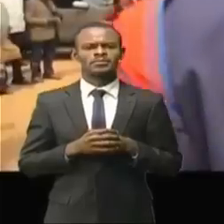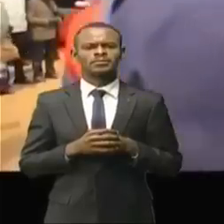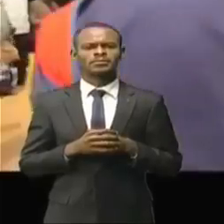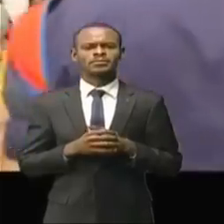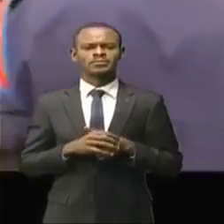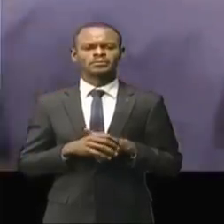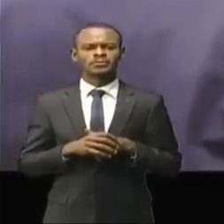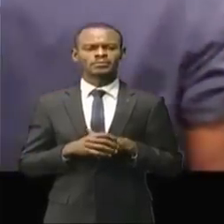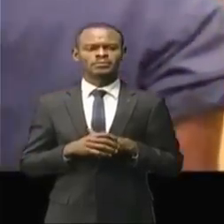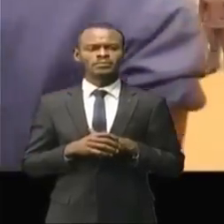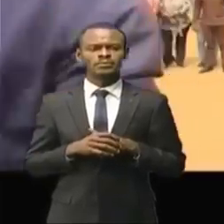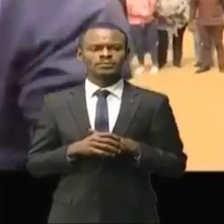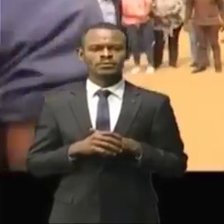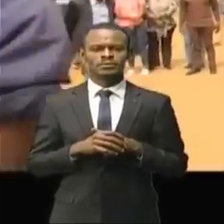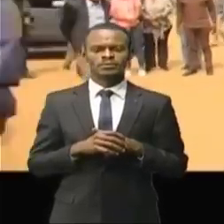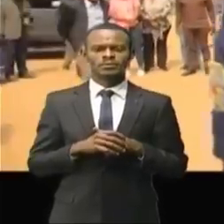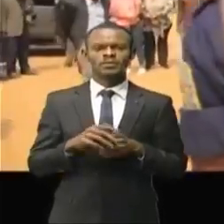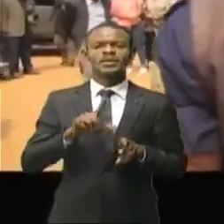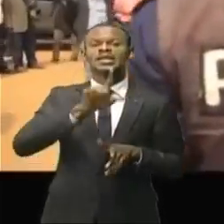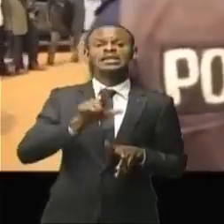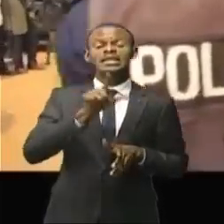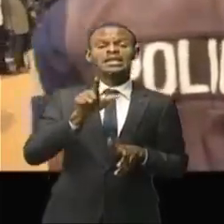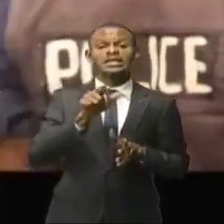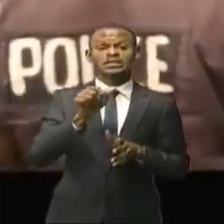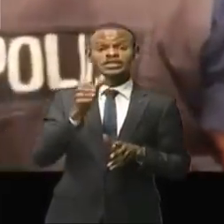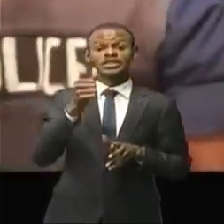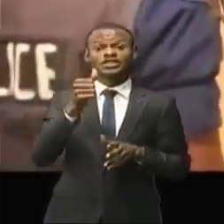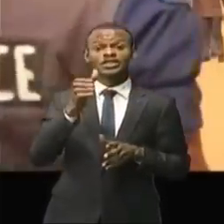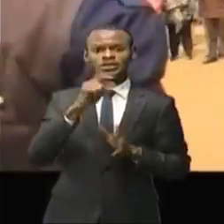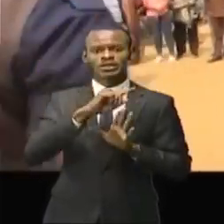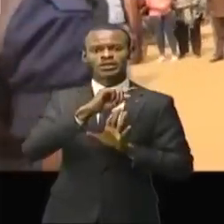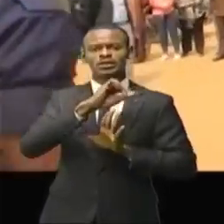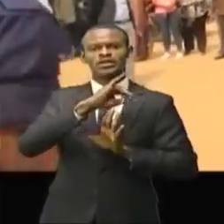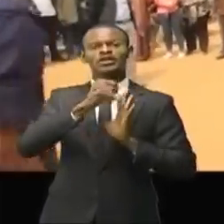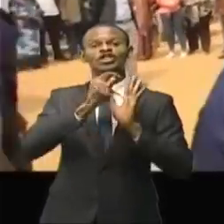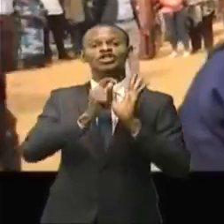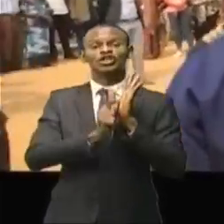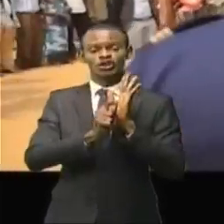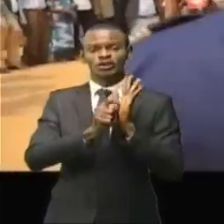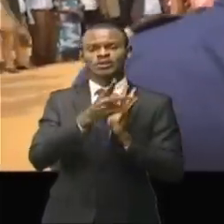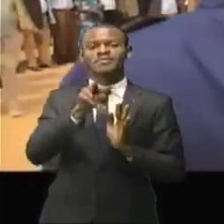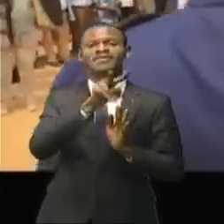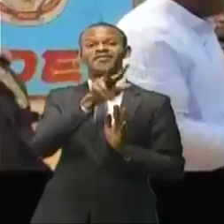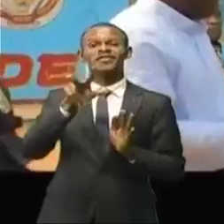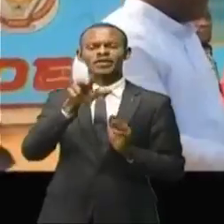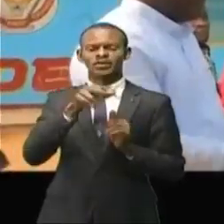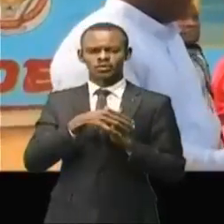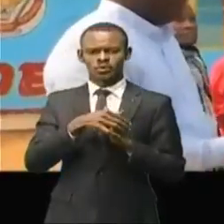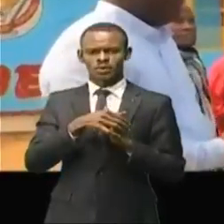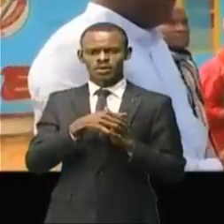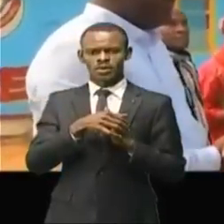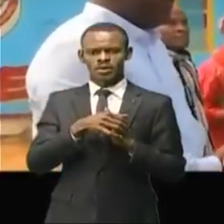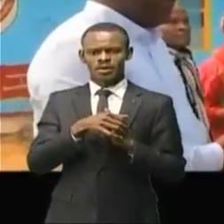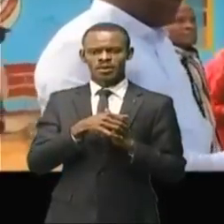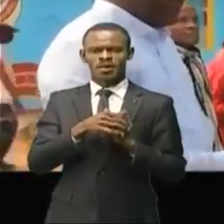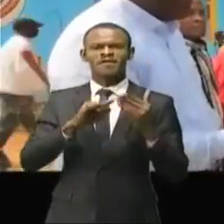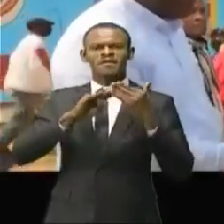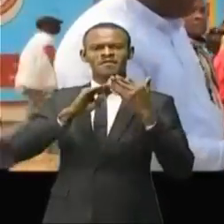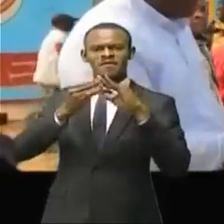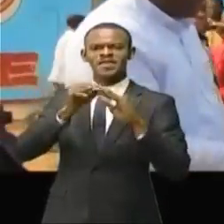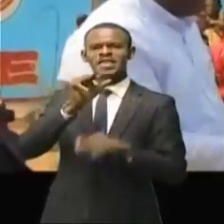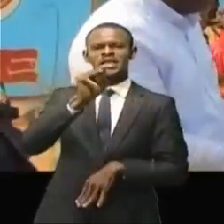lundi 10 juillet 2023 la cité côtière de mandat rend les honneurs devant les bureaux de